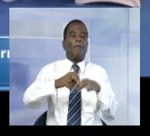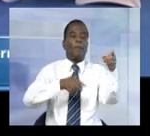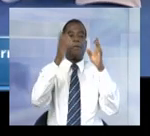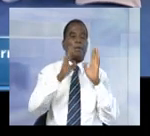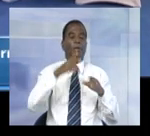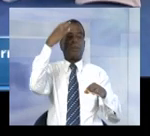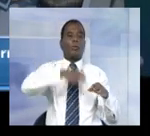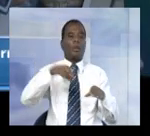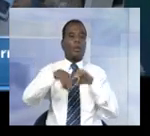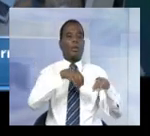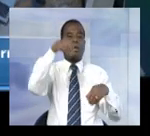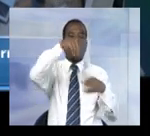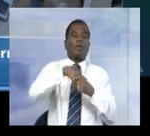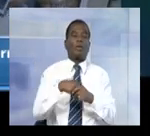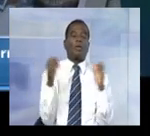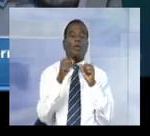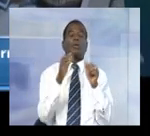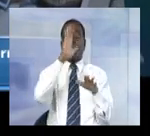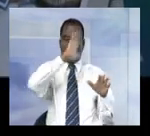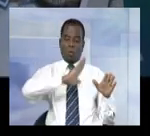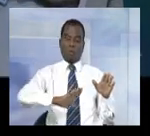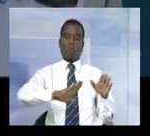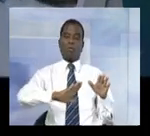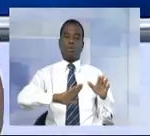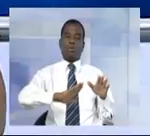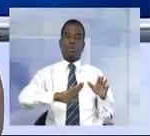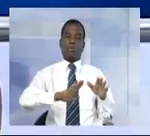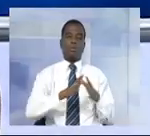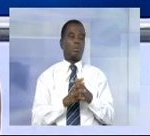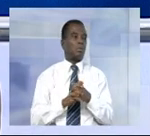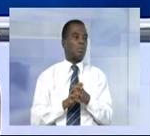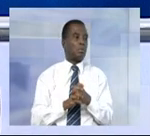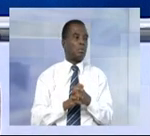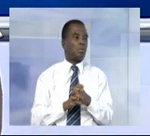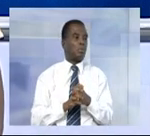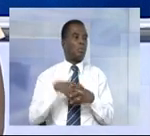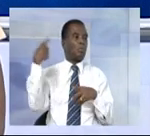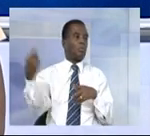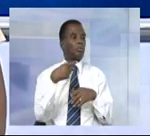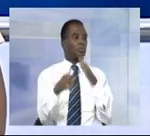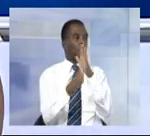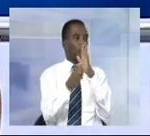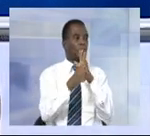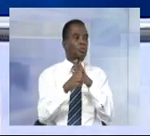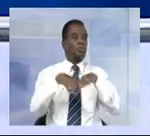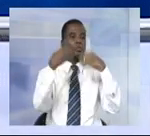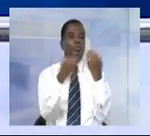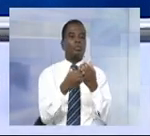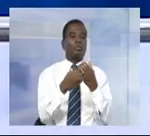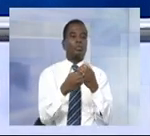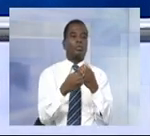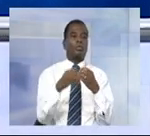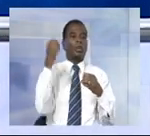souhaite qu'elles se déroulent dans un climat apaisé. Toujours en économie, la commission de